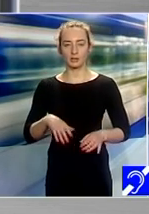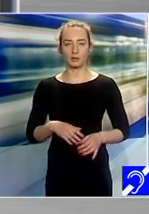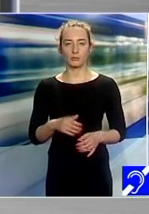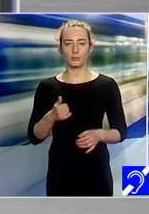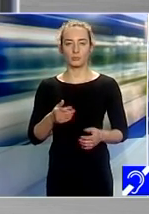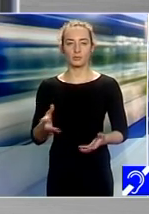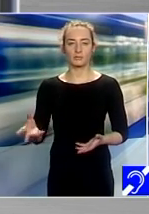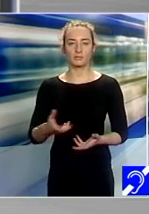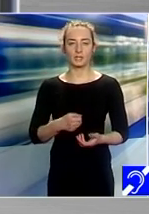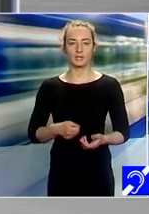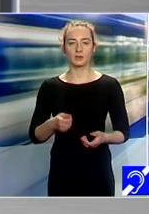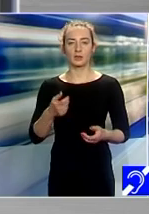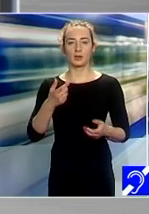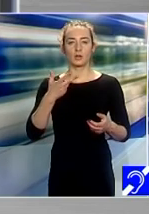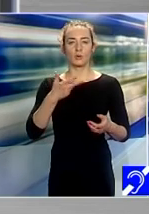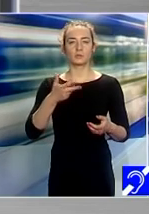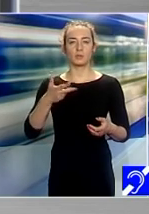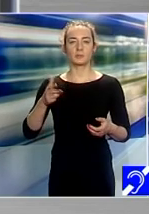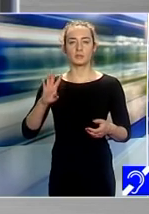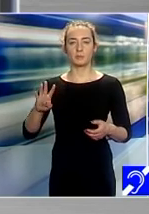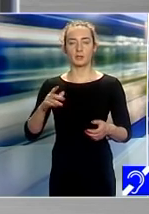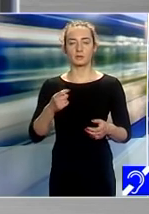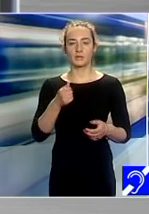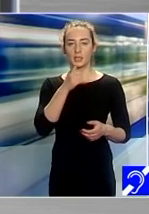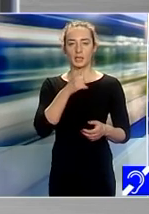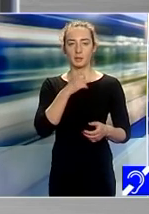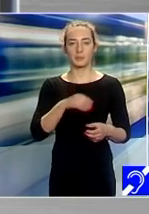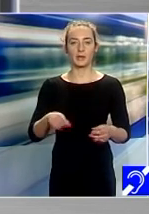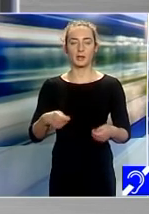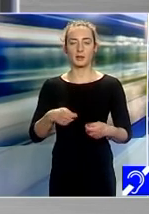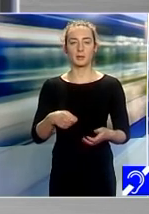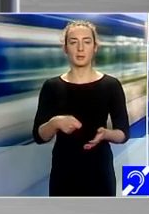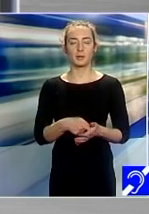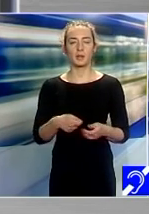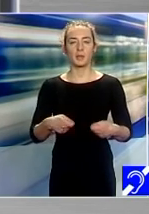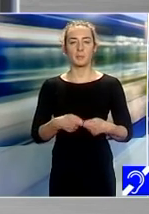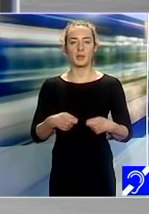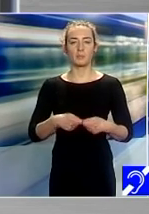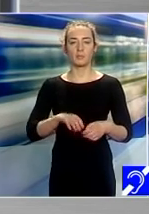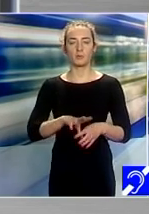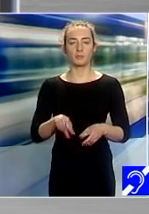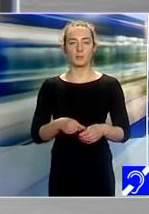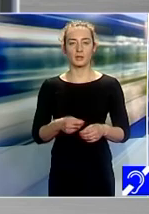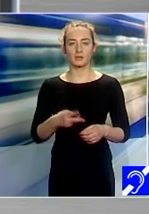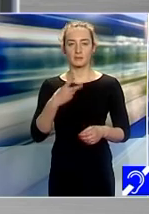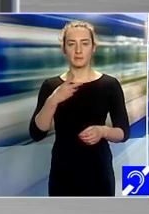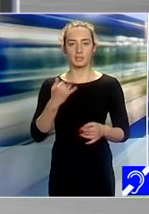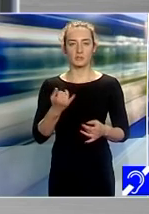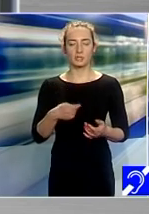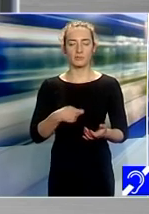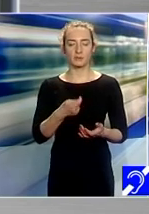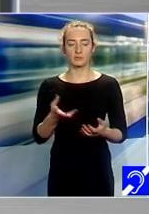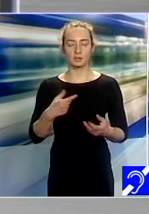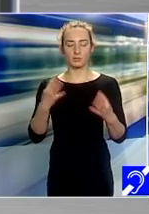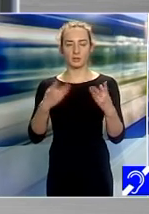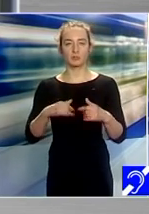venit de 284 de lei pe membru de familie. Evident, legislația stabilește ce venituri să iau în calcul